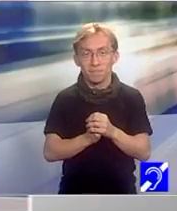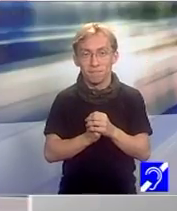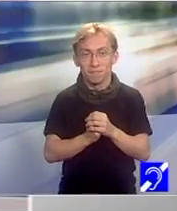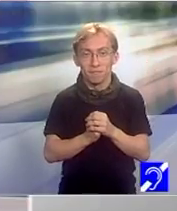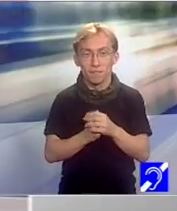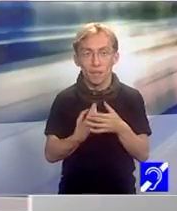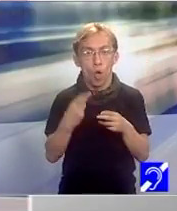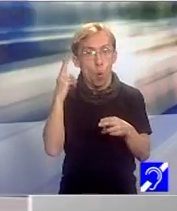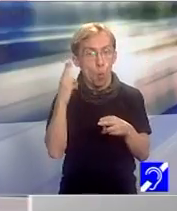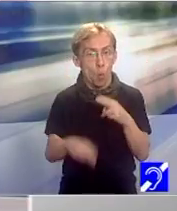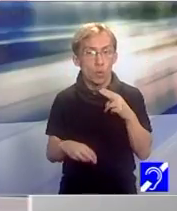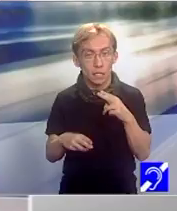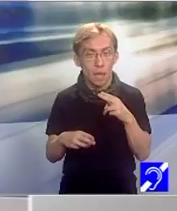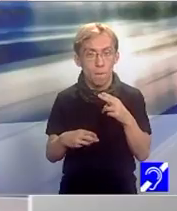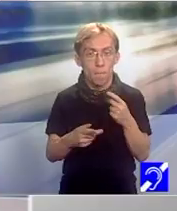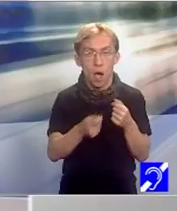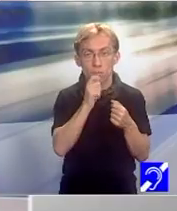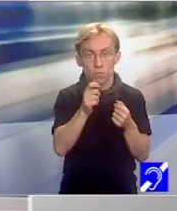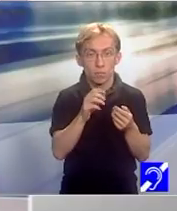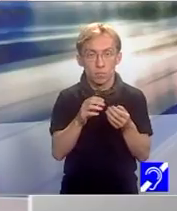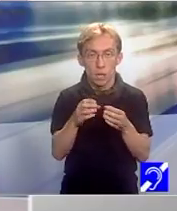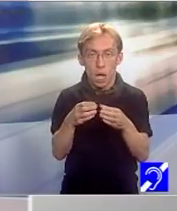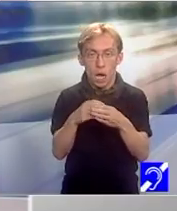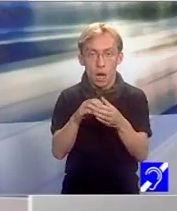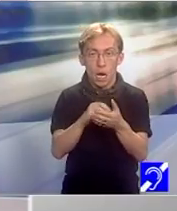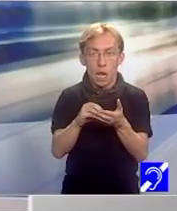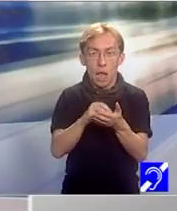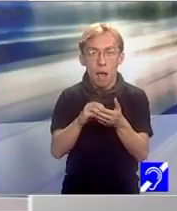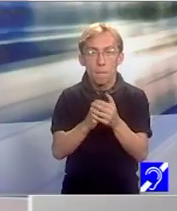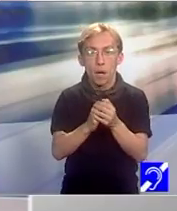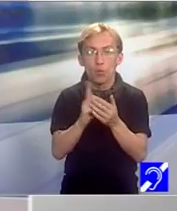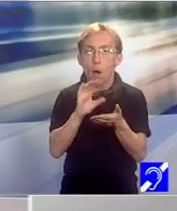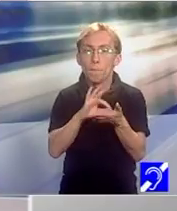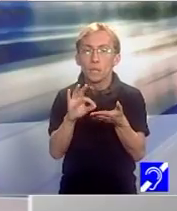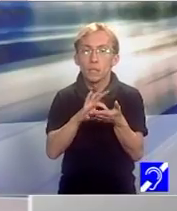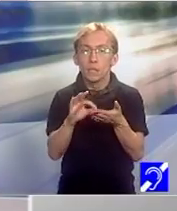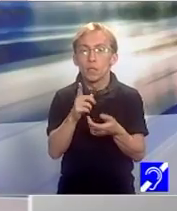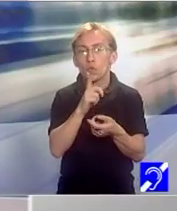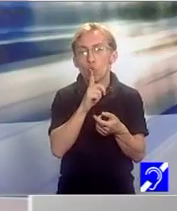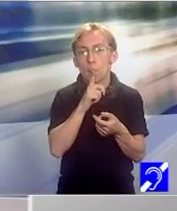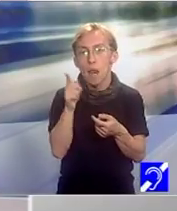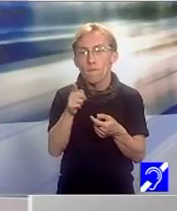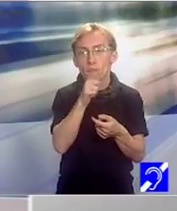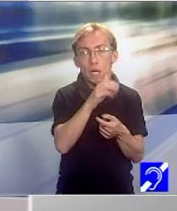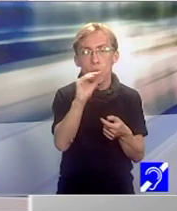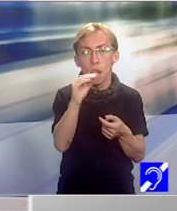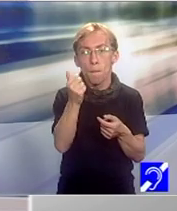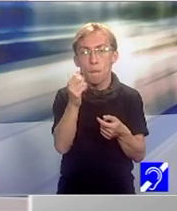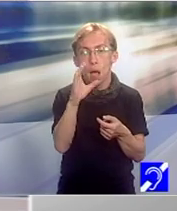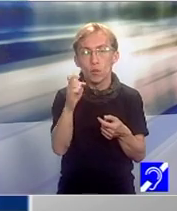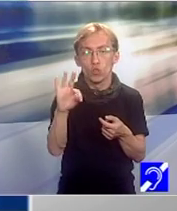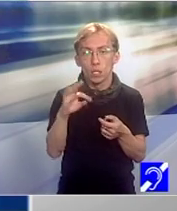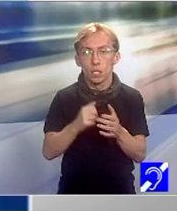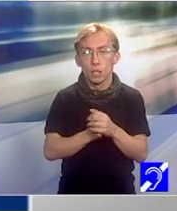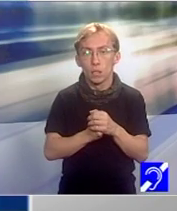Ultima reclamație a fost că am distribuit cremele de cromoglicat și nu am scris numele fiecărui pacient pe creme. Asta după